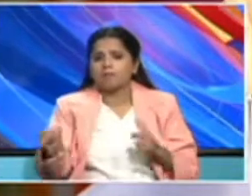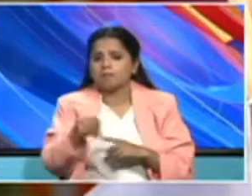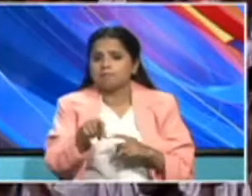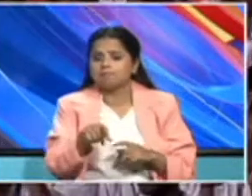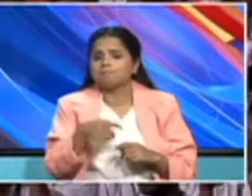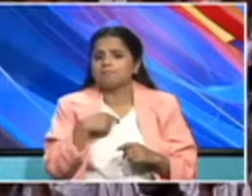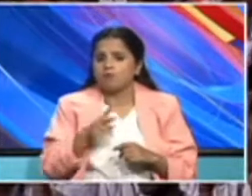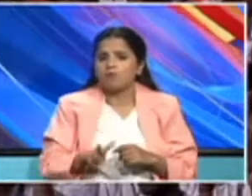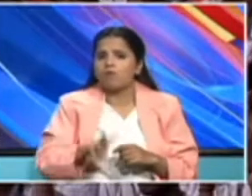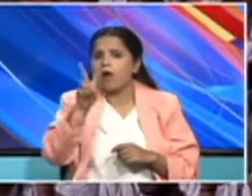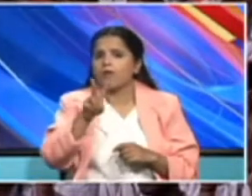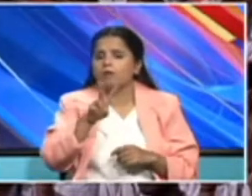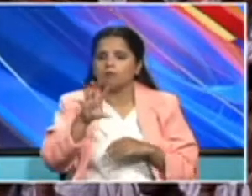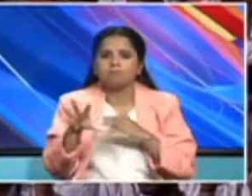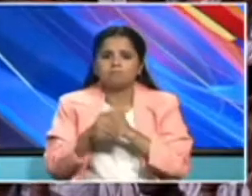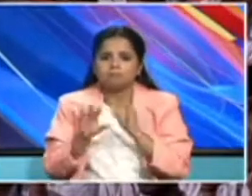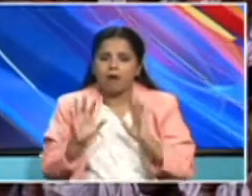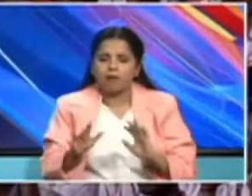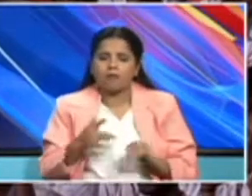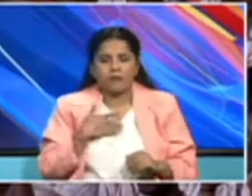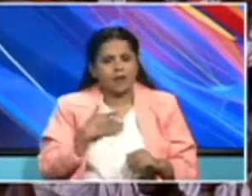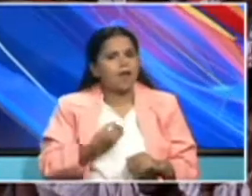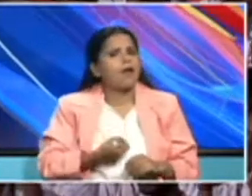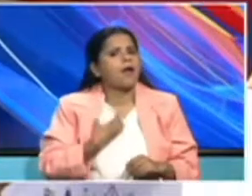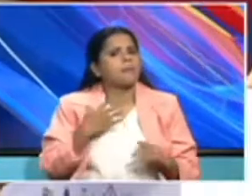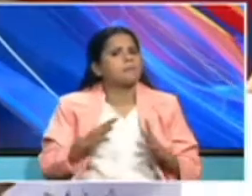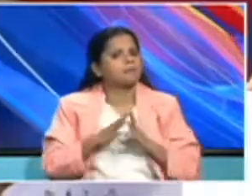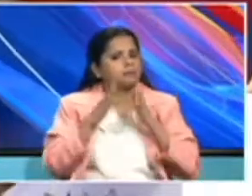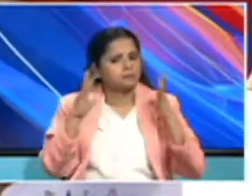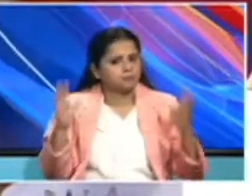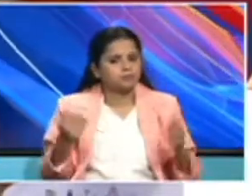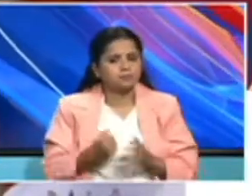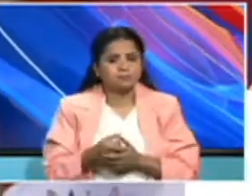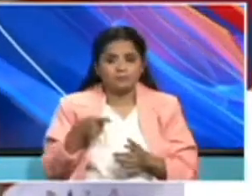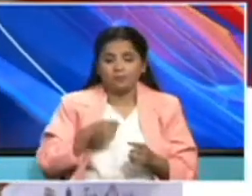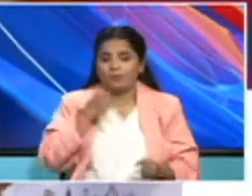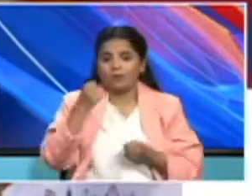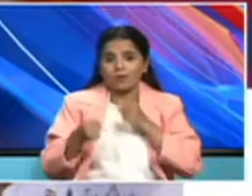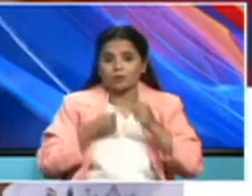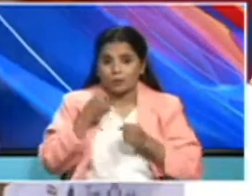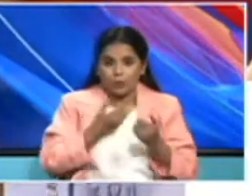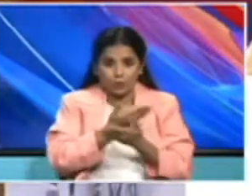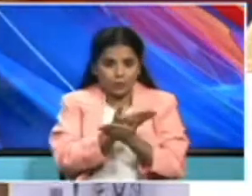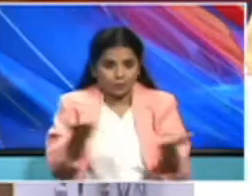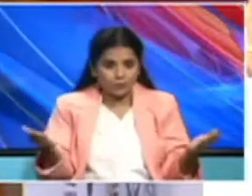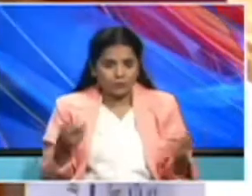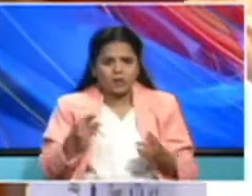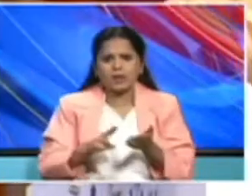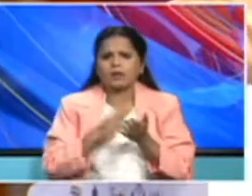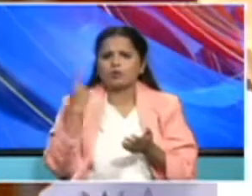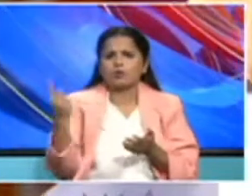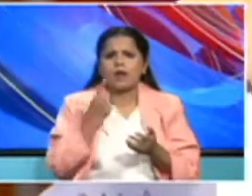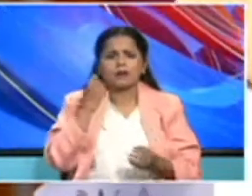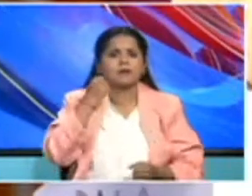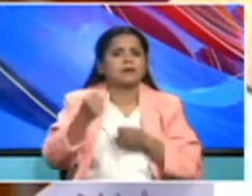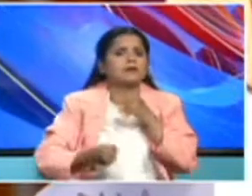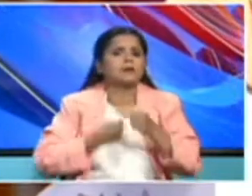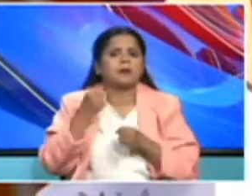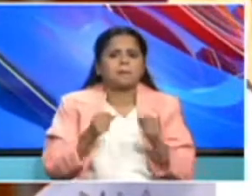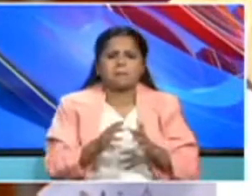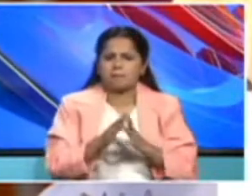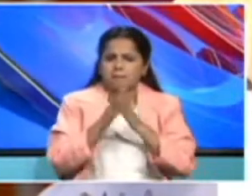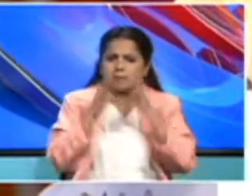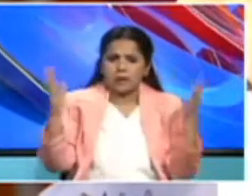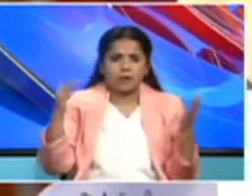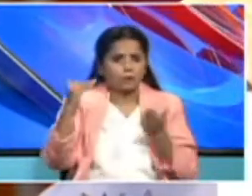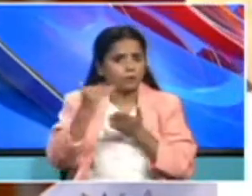है। मुझे खुशी है कि इन खेलों को नेशनल गेम्स जैसे बड़े